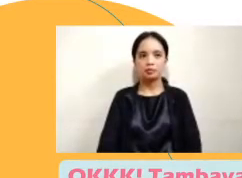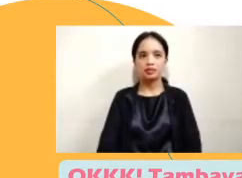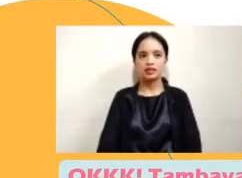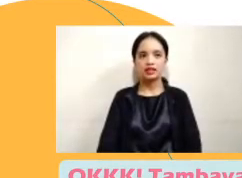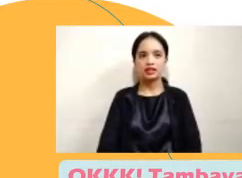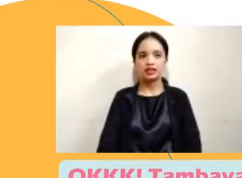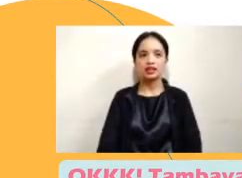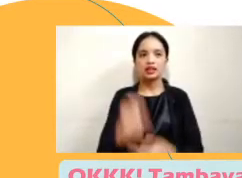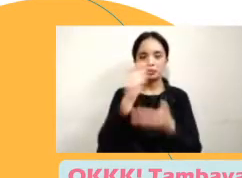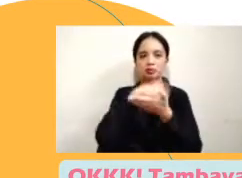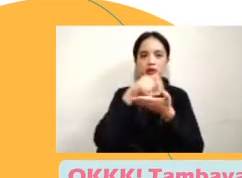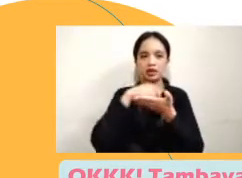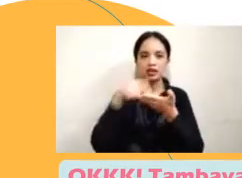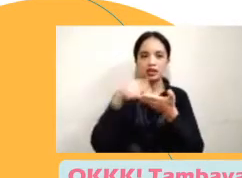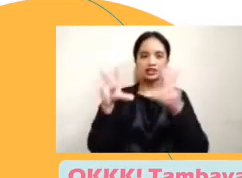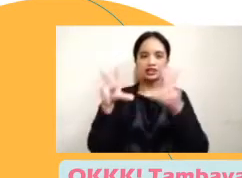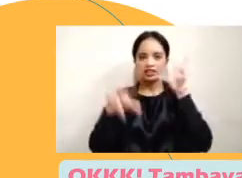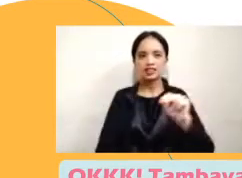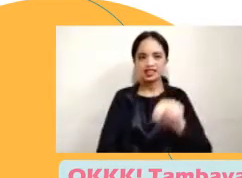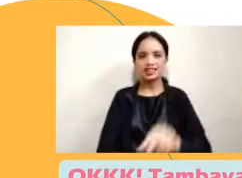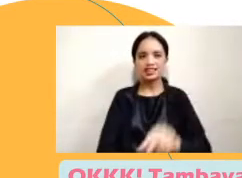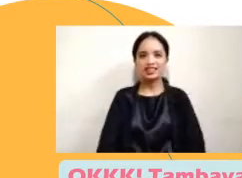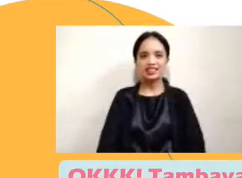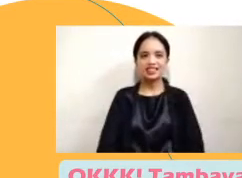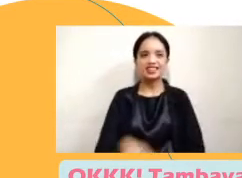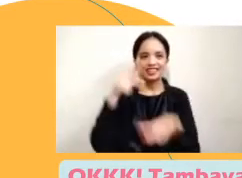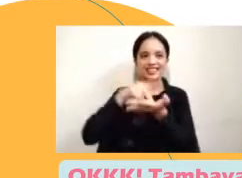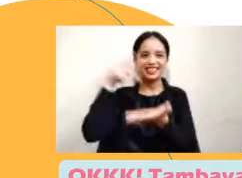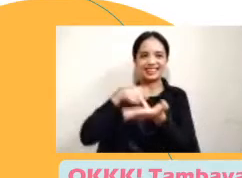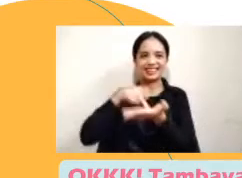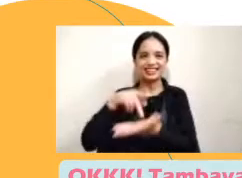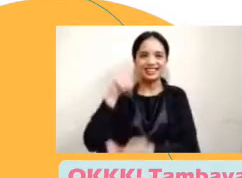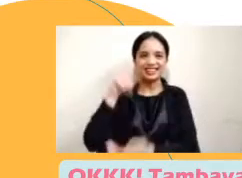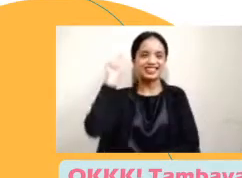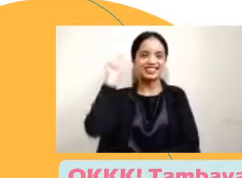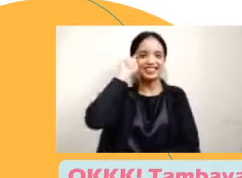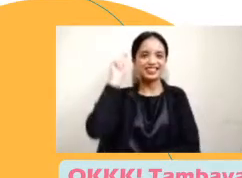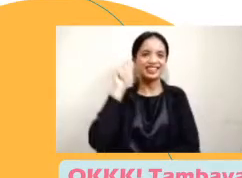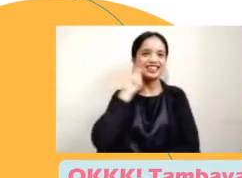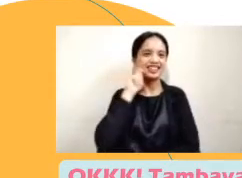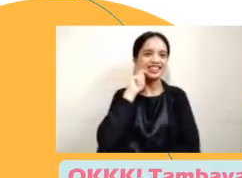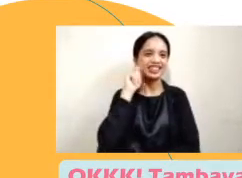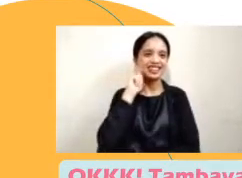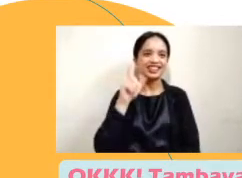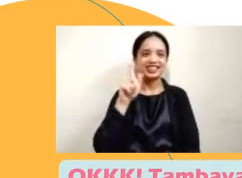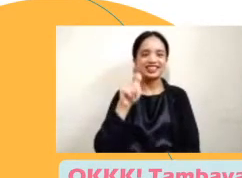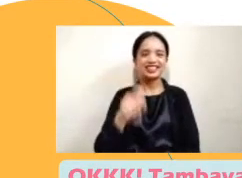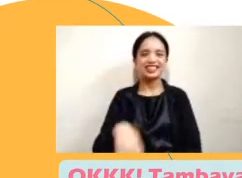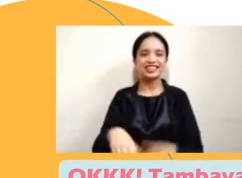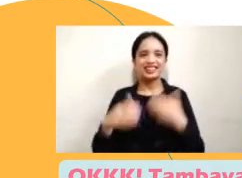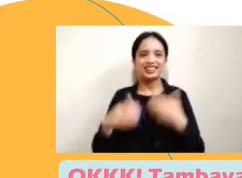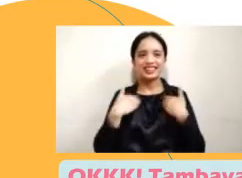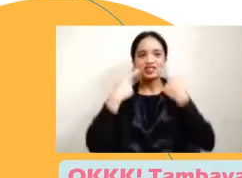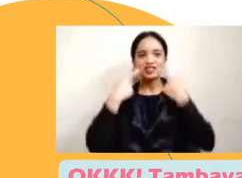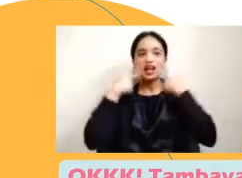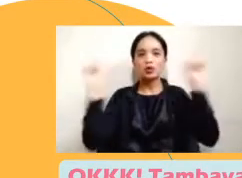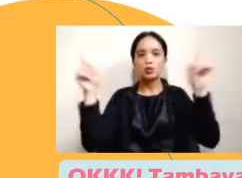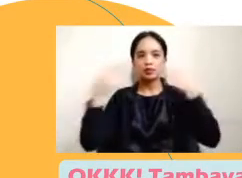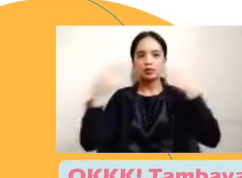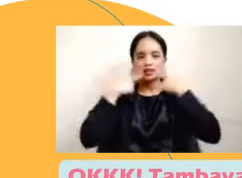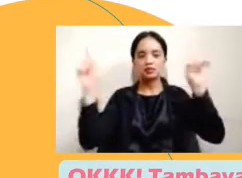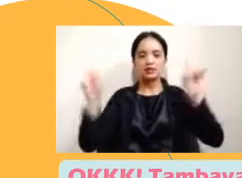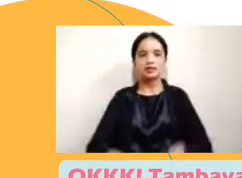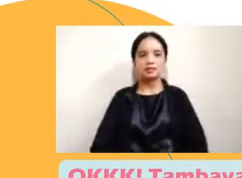Ballpen. Hindi. Ang kulit ni Ate Teresa. Kaya inaagam akong pangalan. Ito meron, tagumpay. Sige, lagay